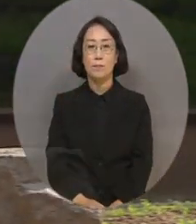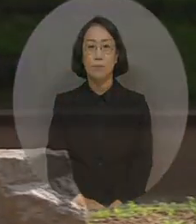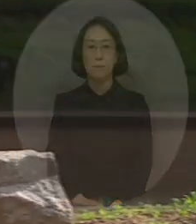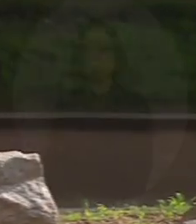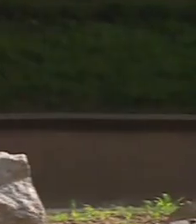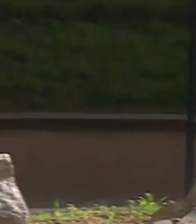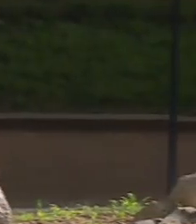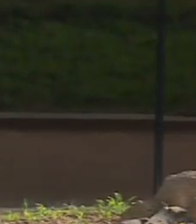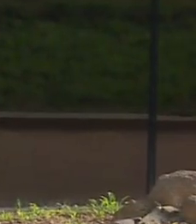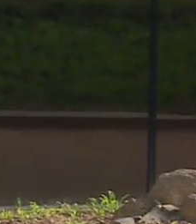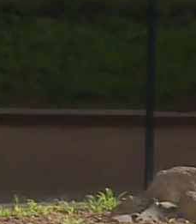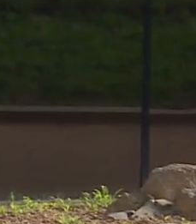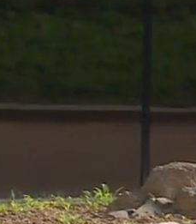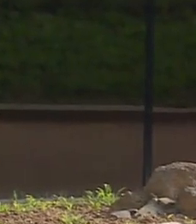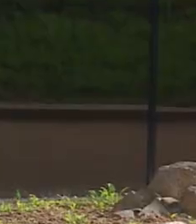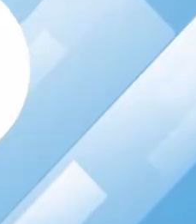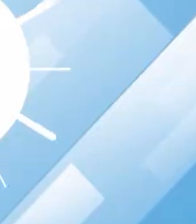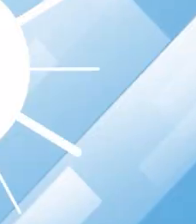정유정입니다.